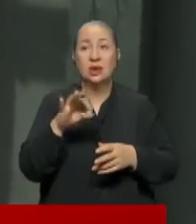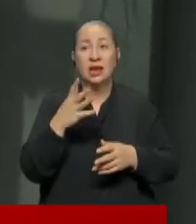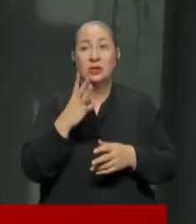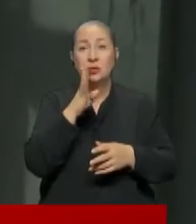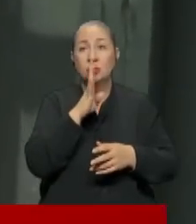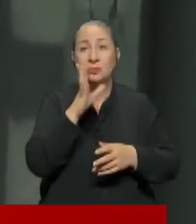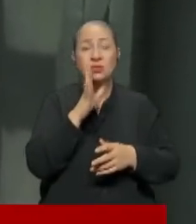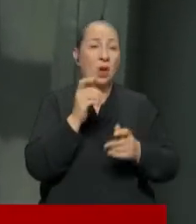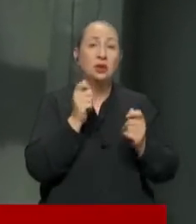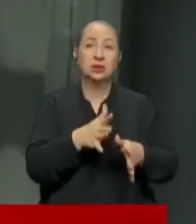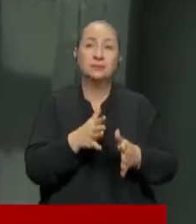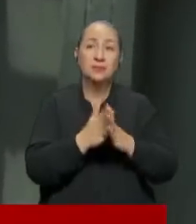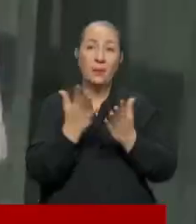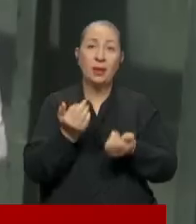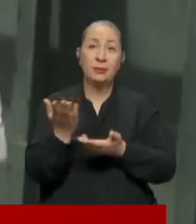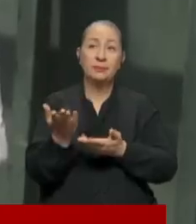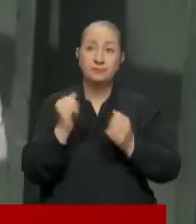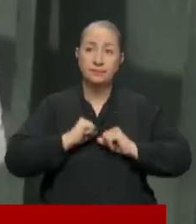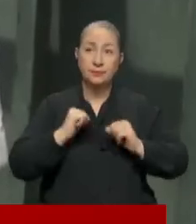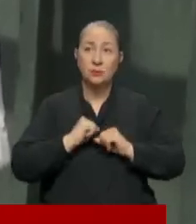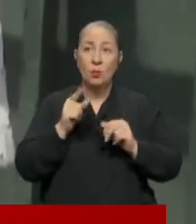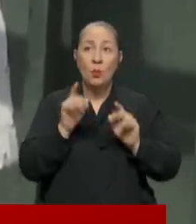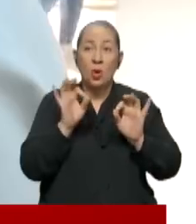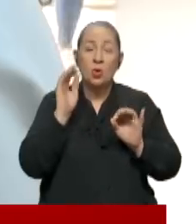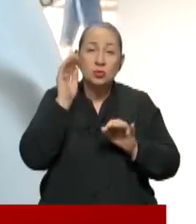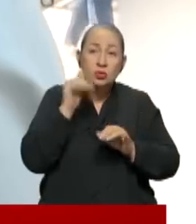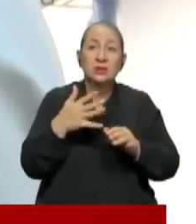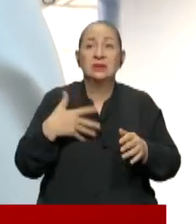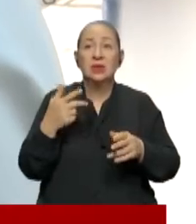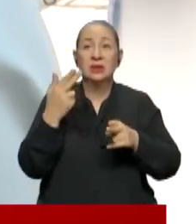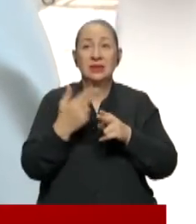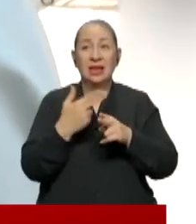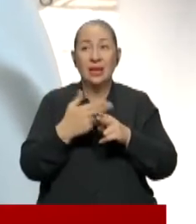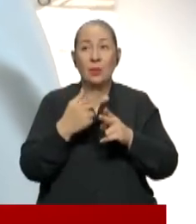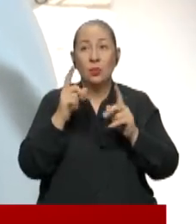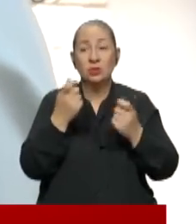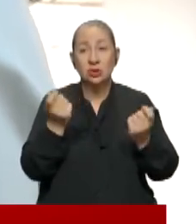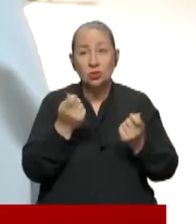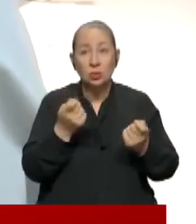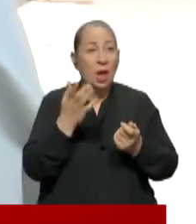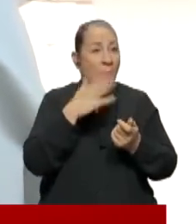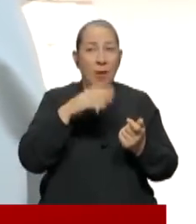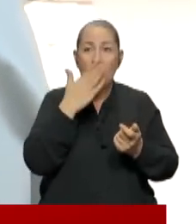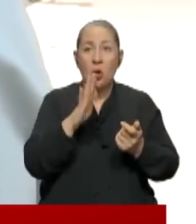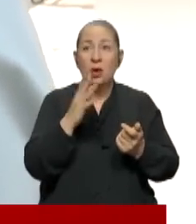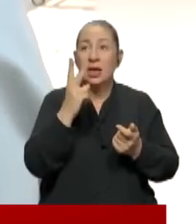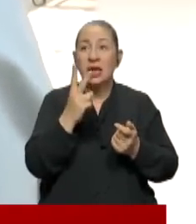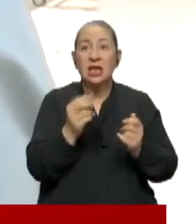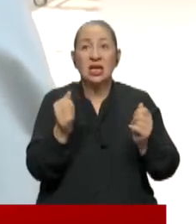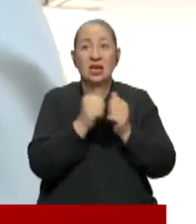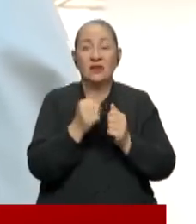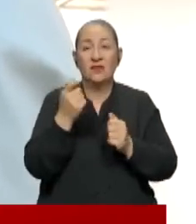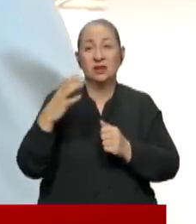bir 400-500 TL gitti yani. Yani bu duruma düşmeyi istemezdik. Deneme bulmaya çalışıyoruz. Hiçbir yerde yok. Belki de hani iki katı